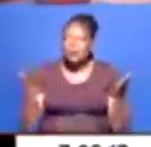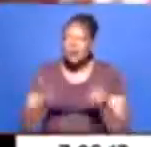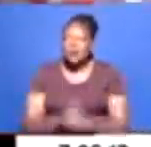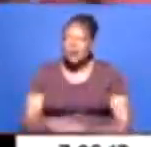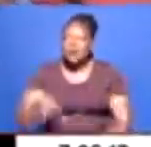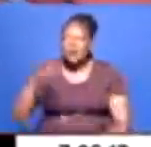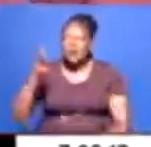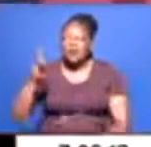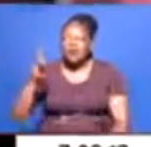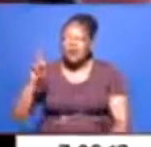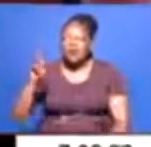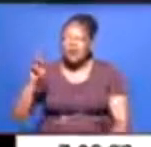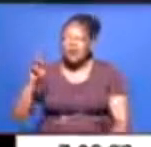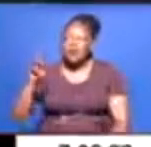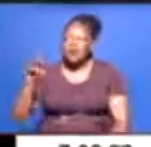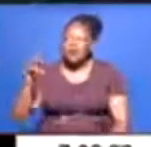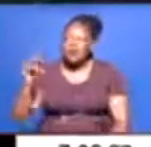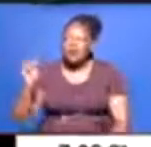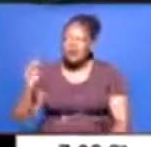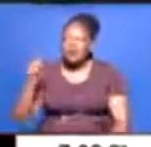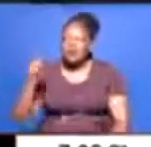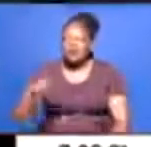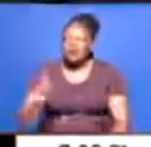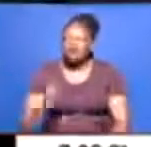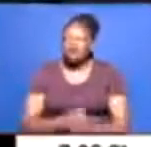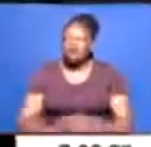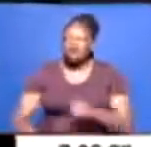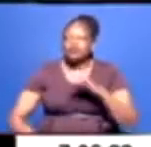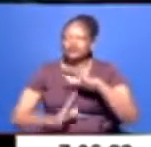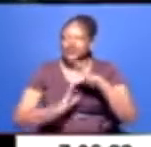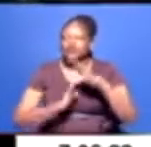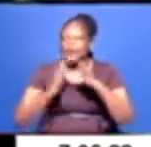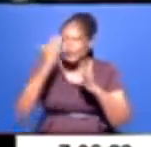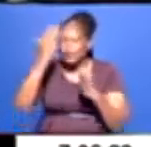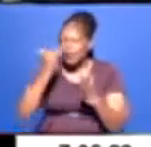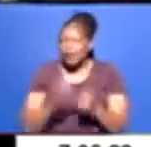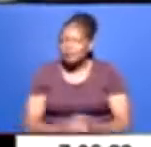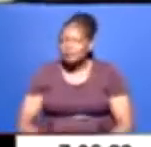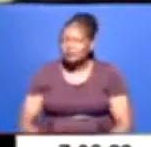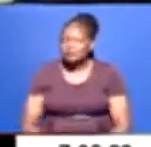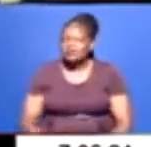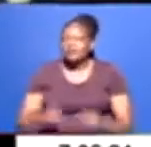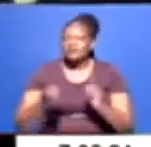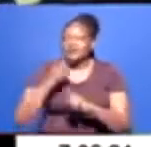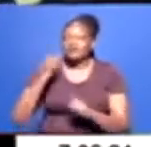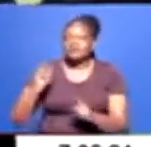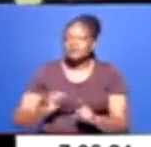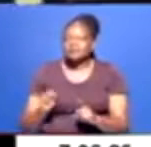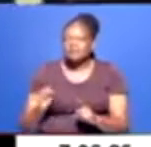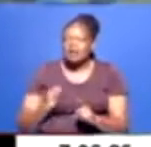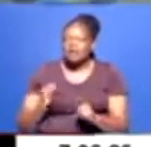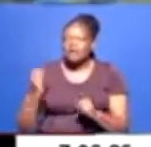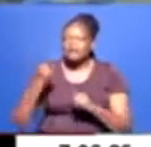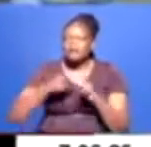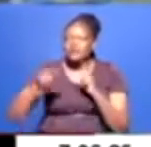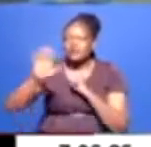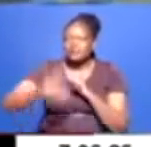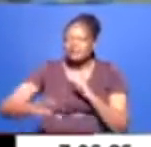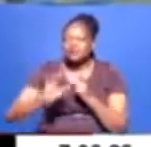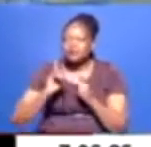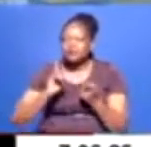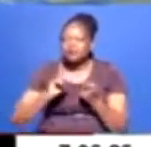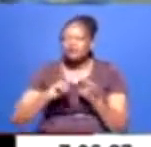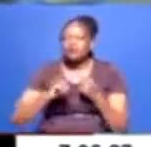kaunti ndogo ya Buri, amegonga vichwa vya habari baada ya kuwa mwanadada wa kwanza chipukizi kutoka eneo hilo kuwania